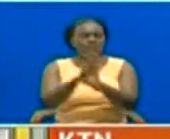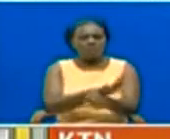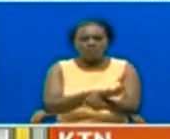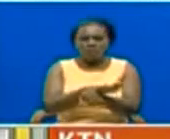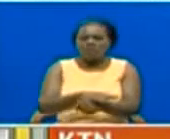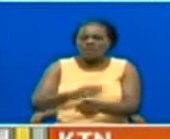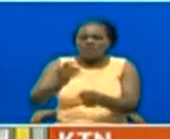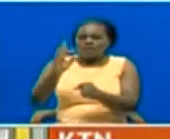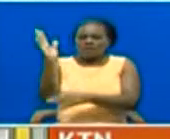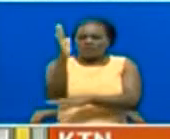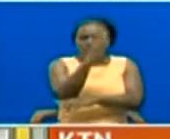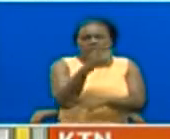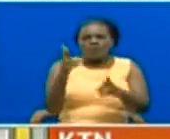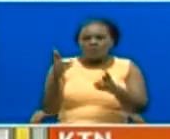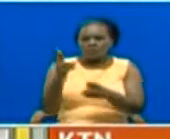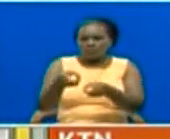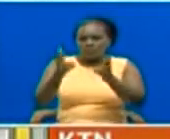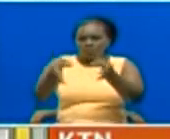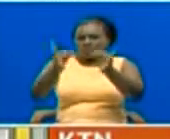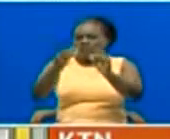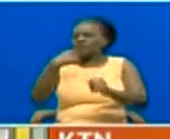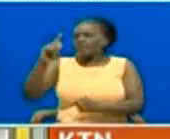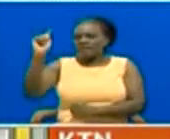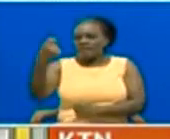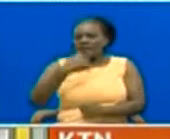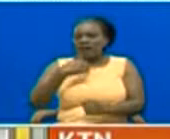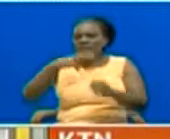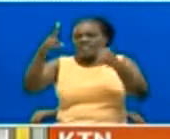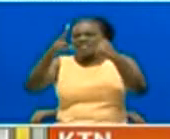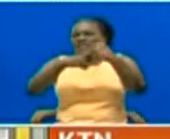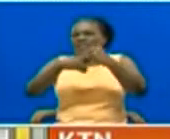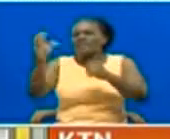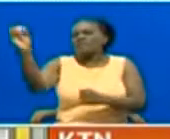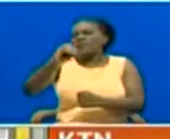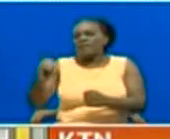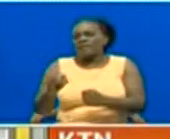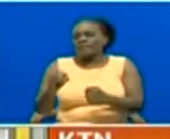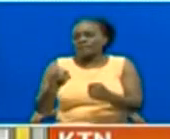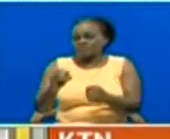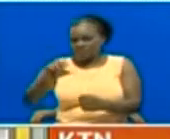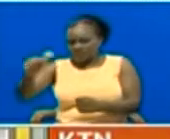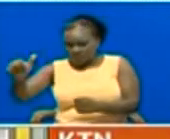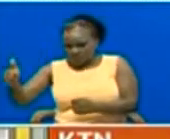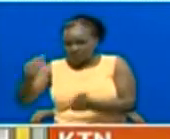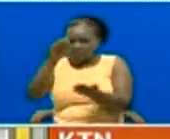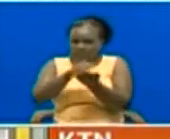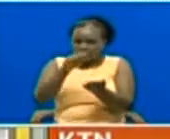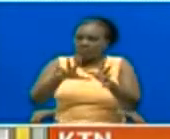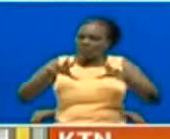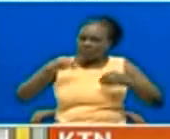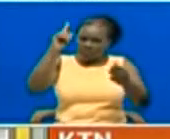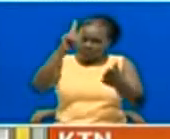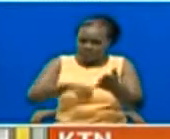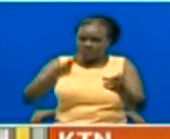mkurugenzi wa huduma za misitu Emilio Mugo amesema Kenya ina asilimia 7 pekee, ilhali asilimia ya chini inayokubalika